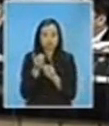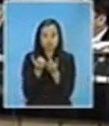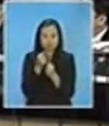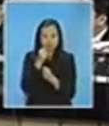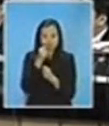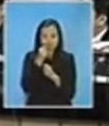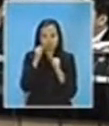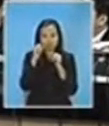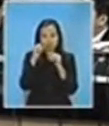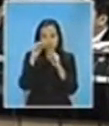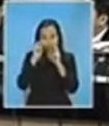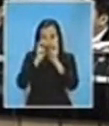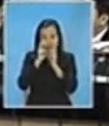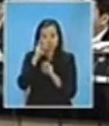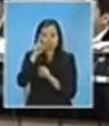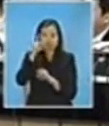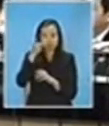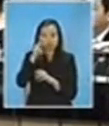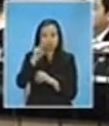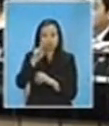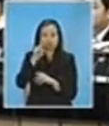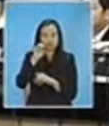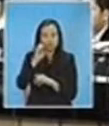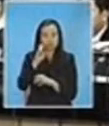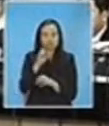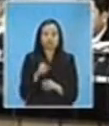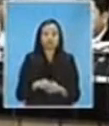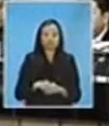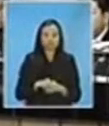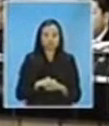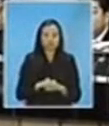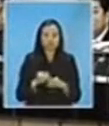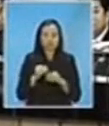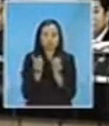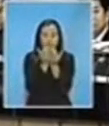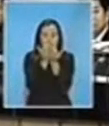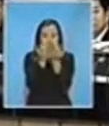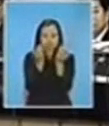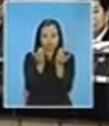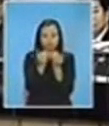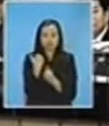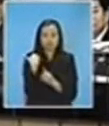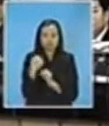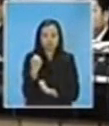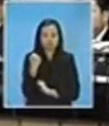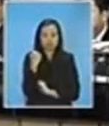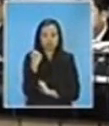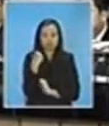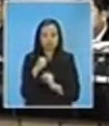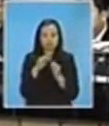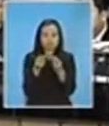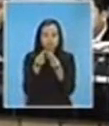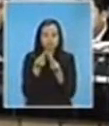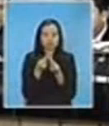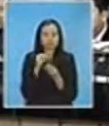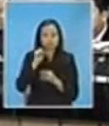การดำเนินคดีโดยเห็นต่างกับสภานิติบัญญัติแห่งนี้ว่ารัฐธรรมนูญมิได้ให้อำนาจแก่สภานิ